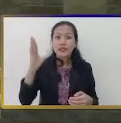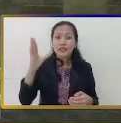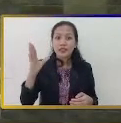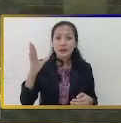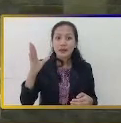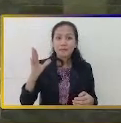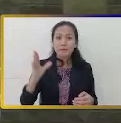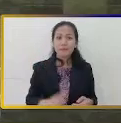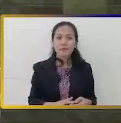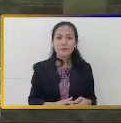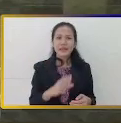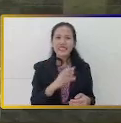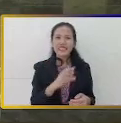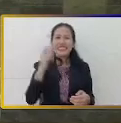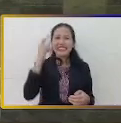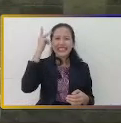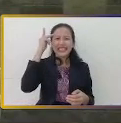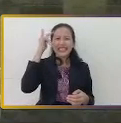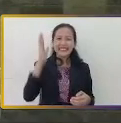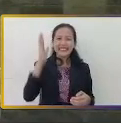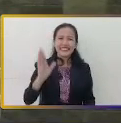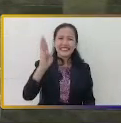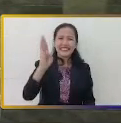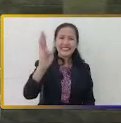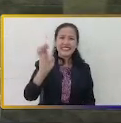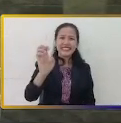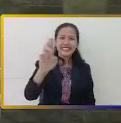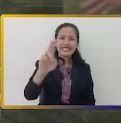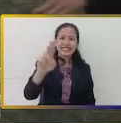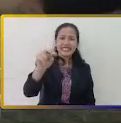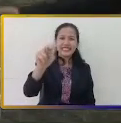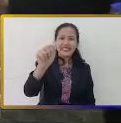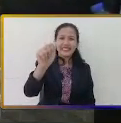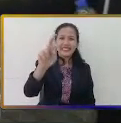Pastor Bernard Biaddang. Amen.